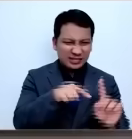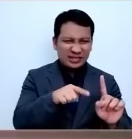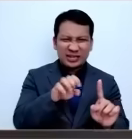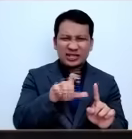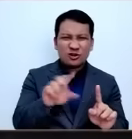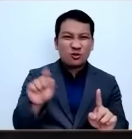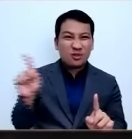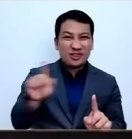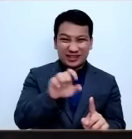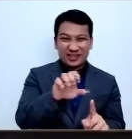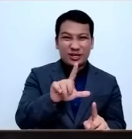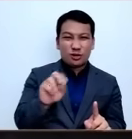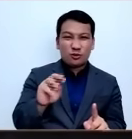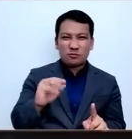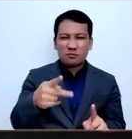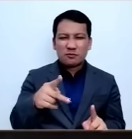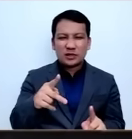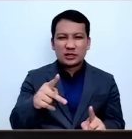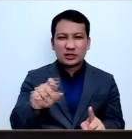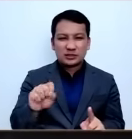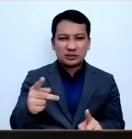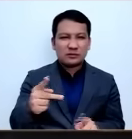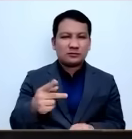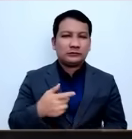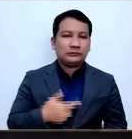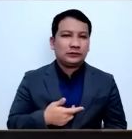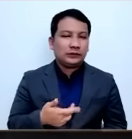Musk. We'll find ways again too, because